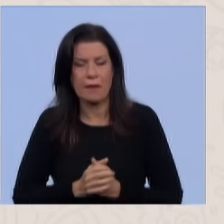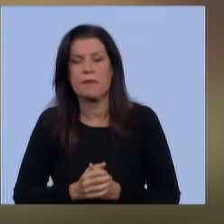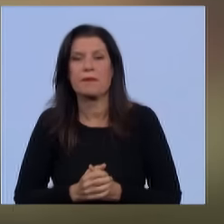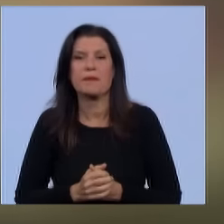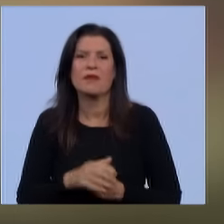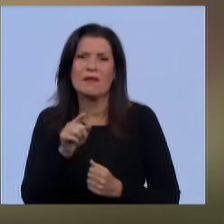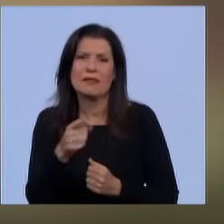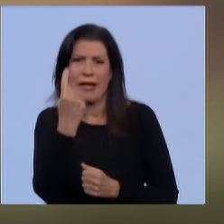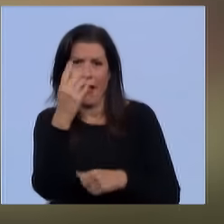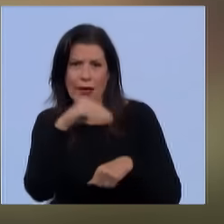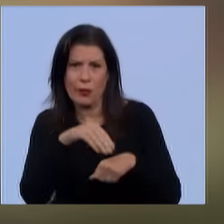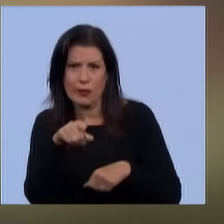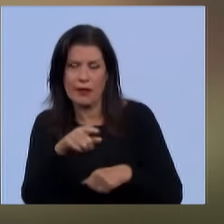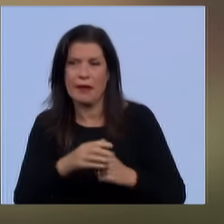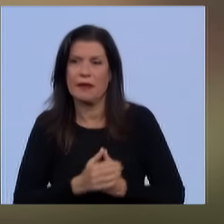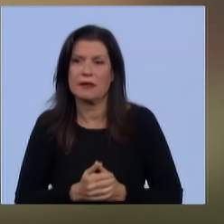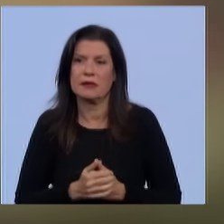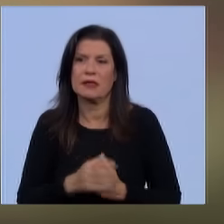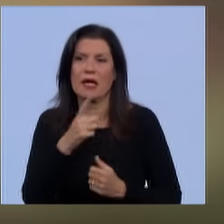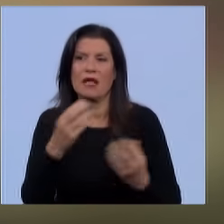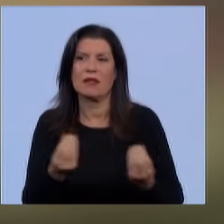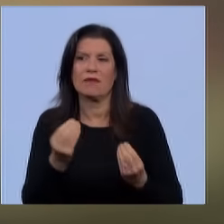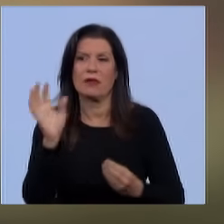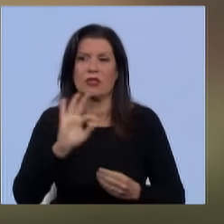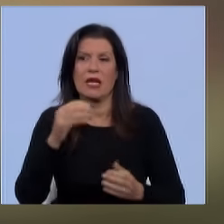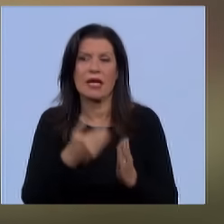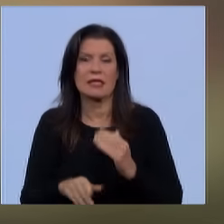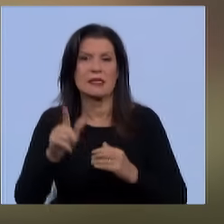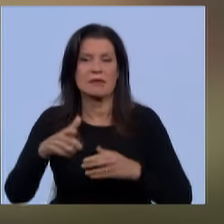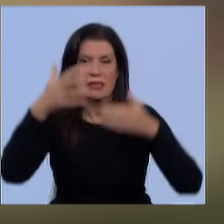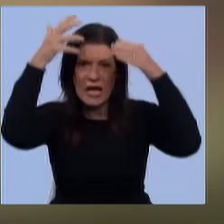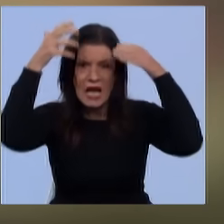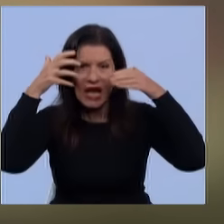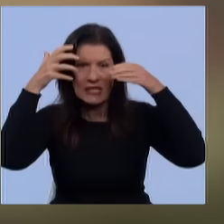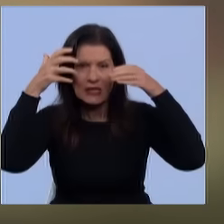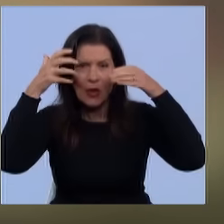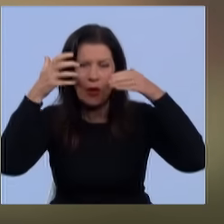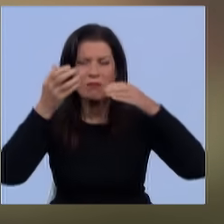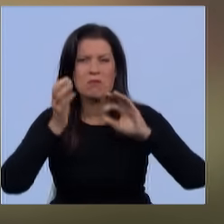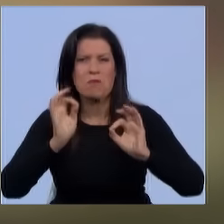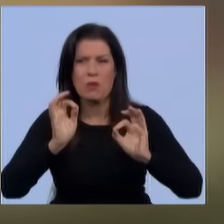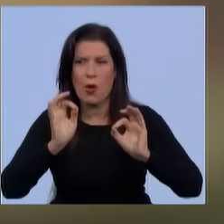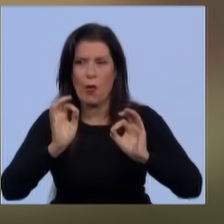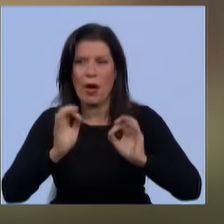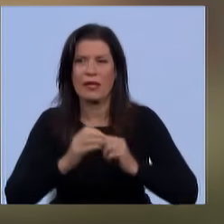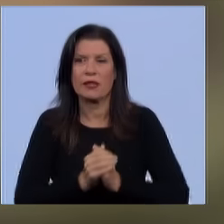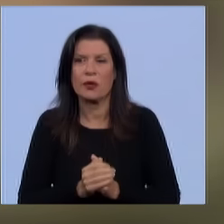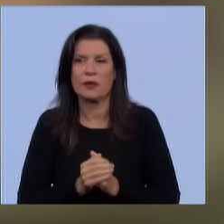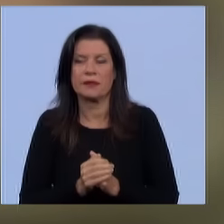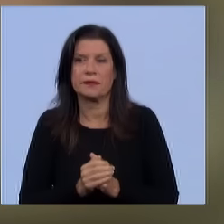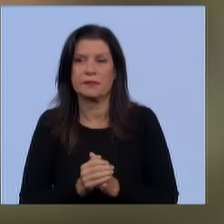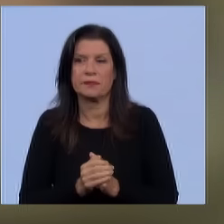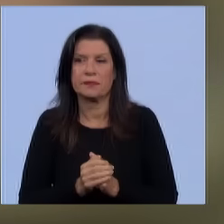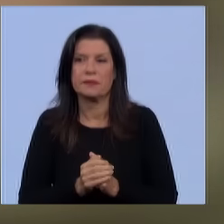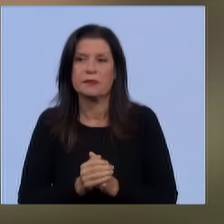אחת. One of the things that we're still missing is tactical helmets. These are helmets that are on our heads basically 24/7, and the difference between a